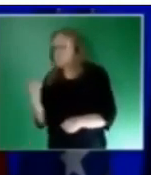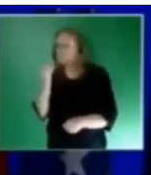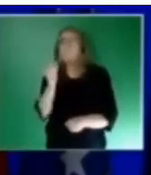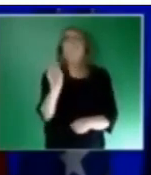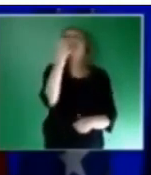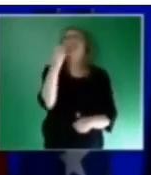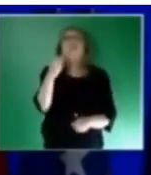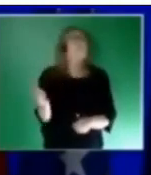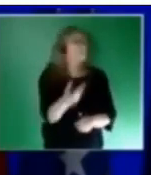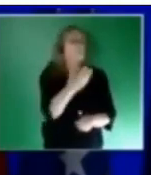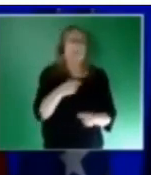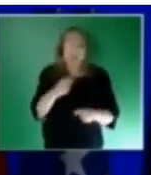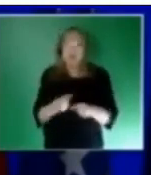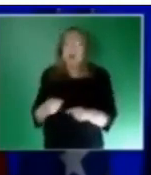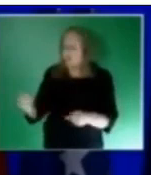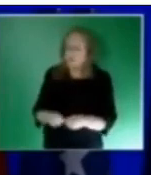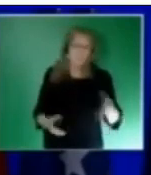se trata de plantear